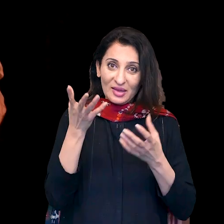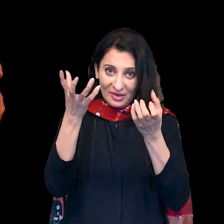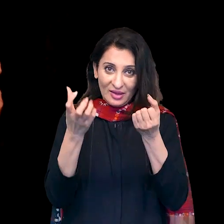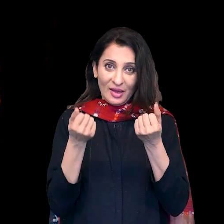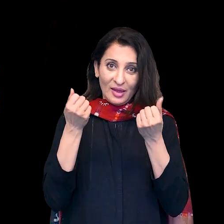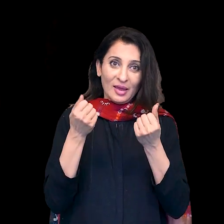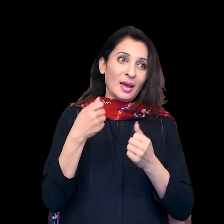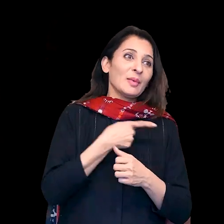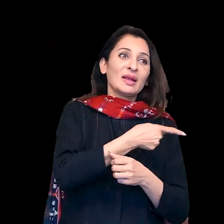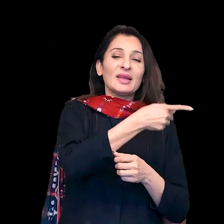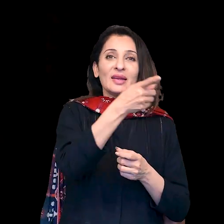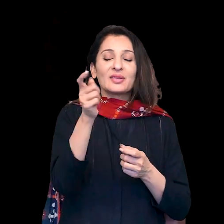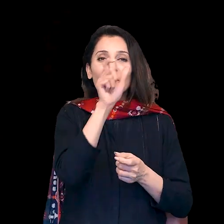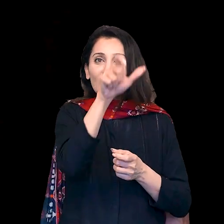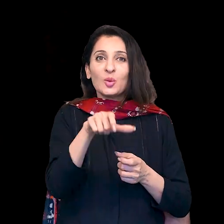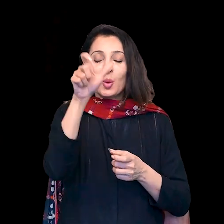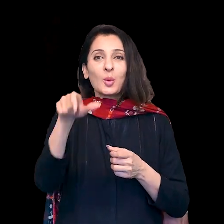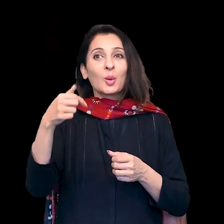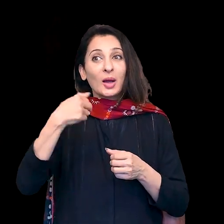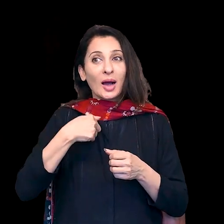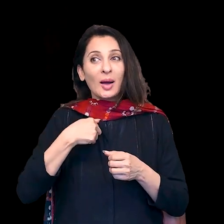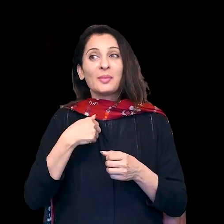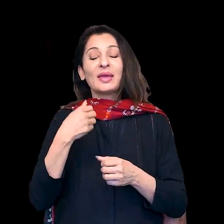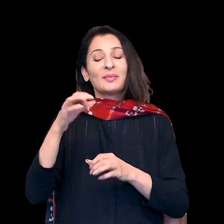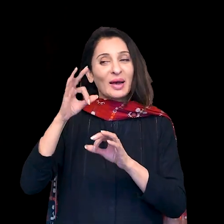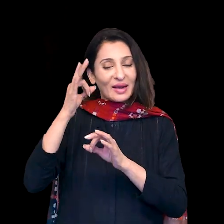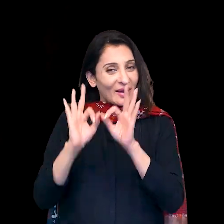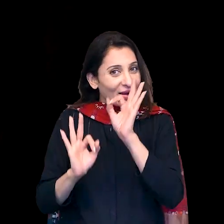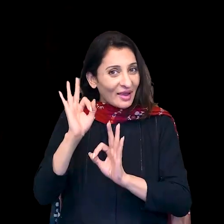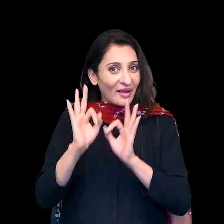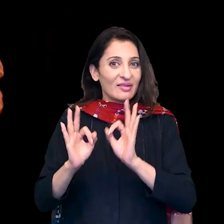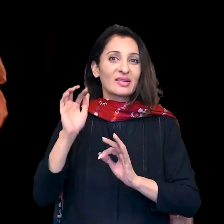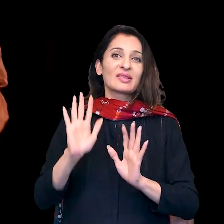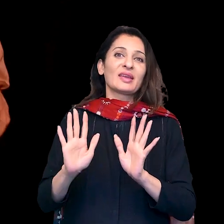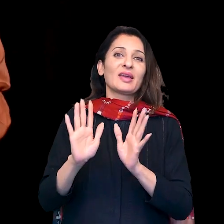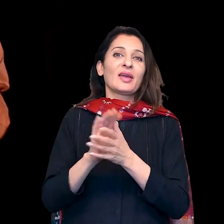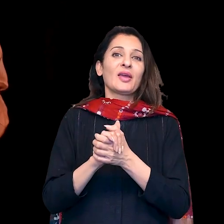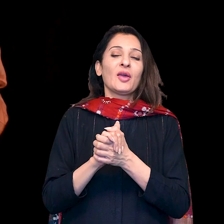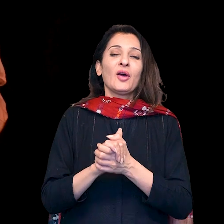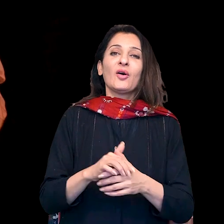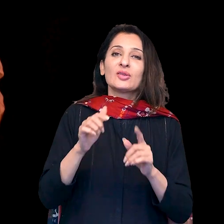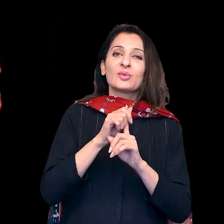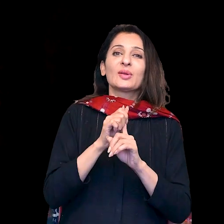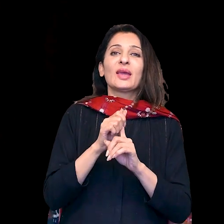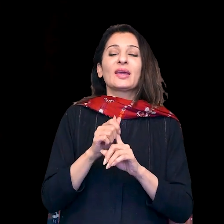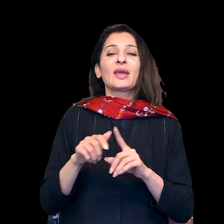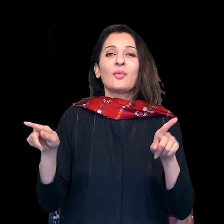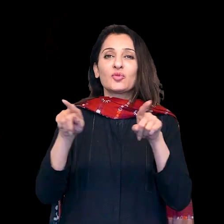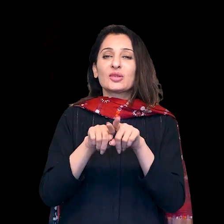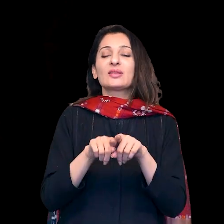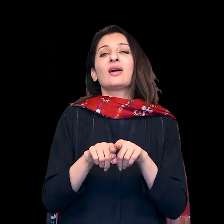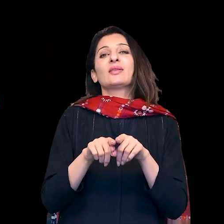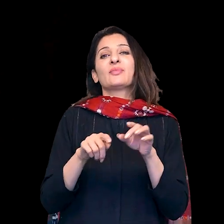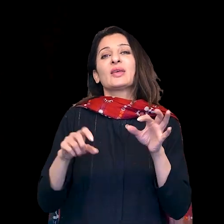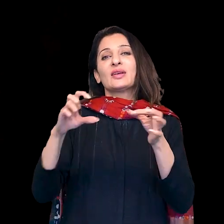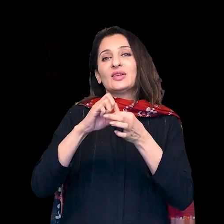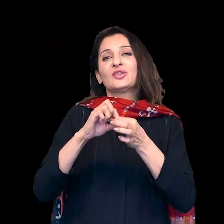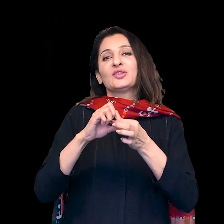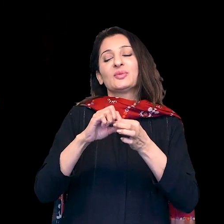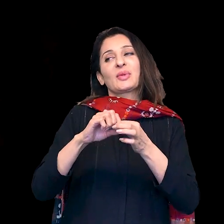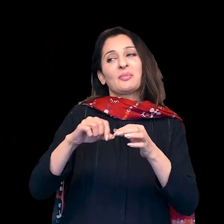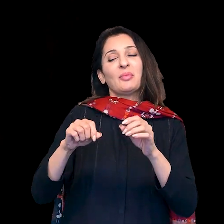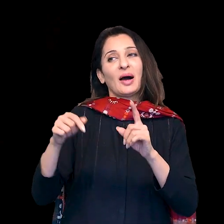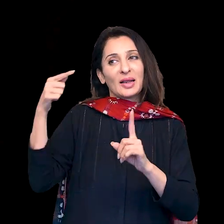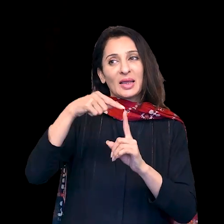लोग हैं जो हमारे पूछते हैं, जो हमारा ख्याल रखते हैं. It is important we invest our relationship with them also, because at the end of the day, we don't need